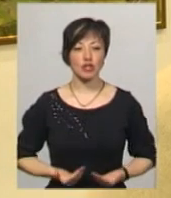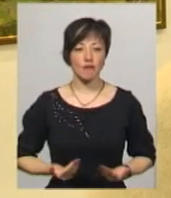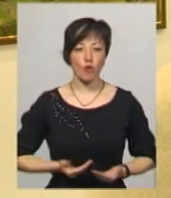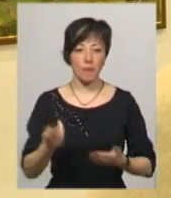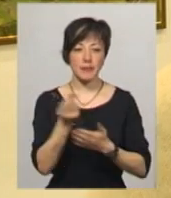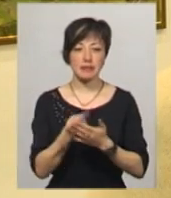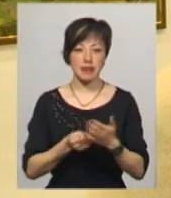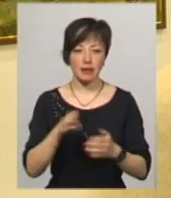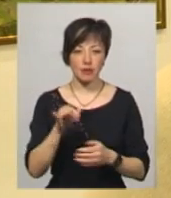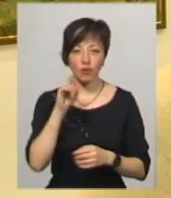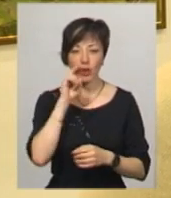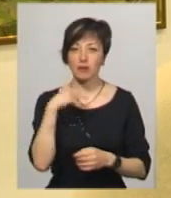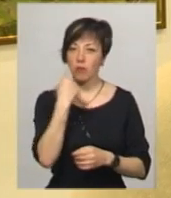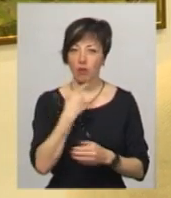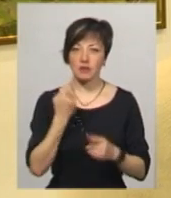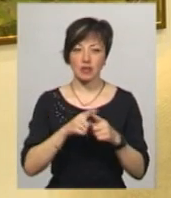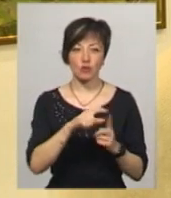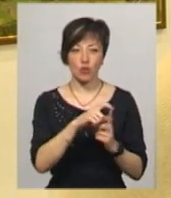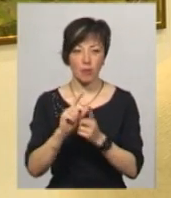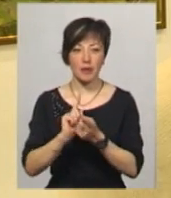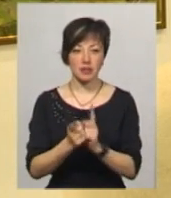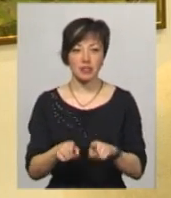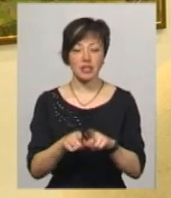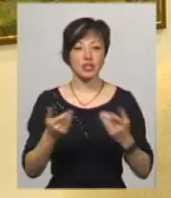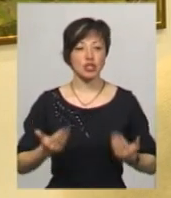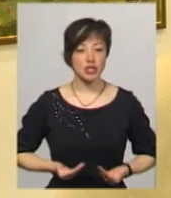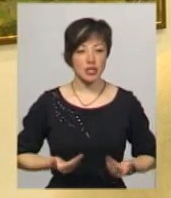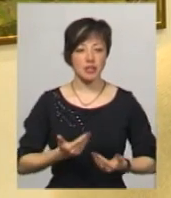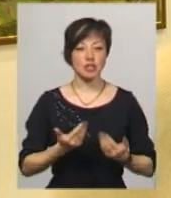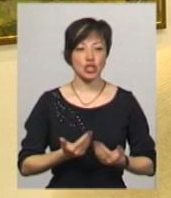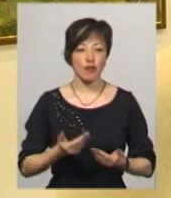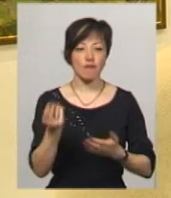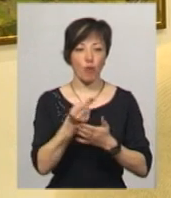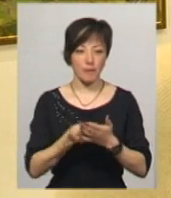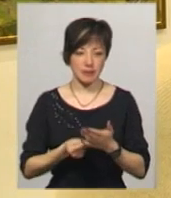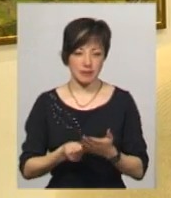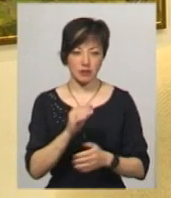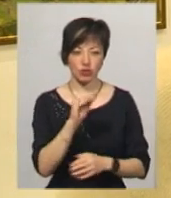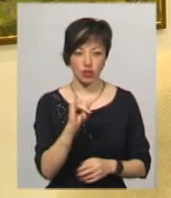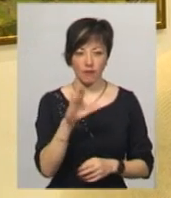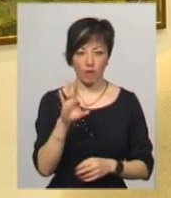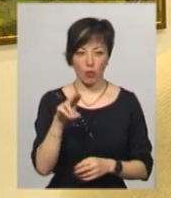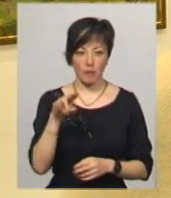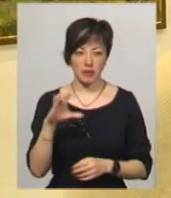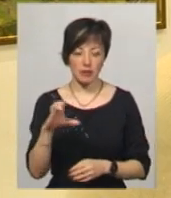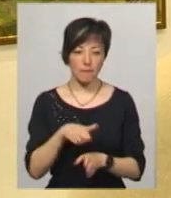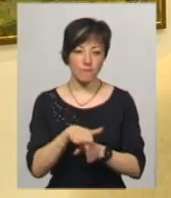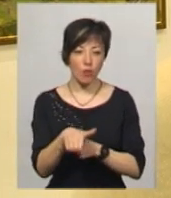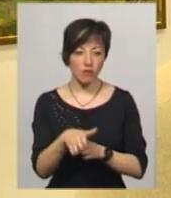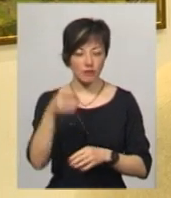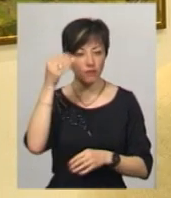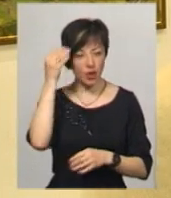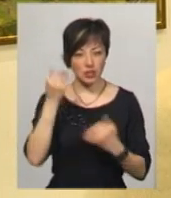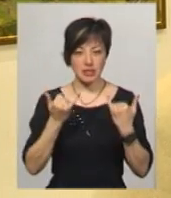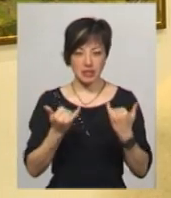Живописати. Тільки в українській мові оце слово перекладається так – живопис. Тому що повне враження, що він